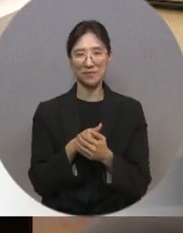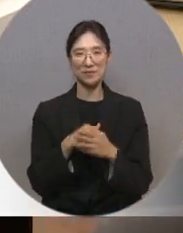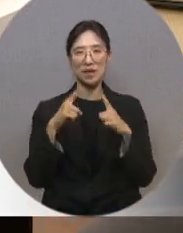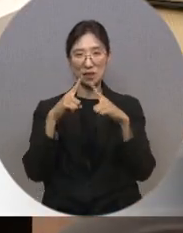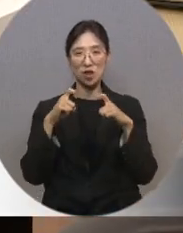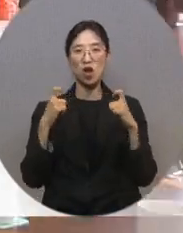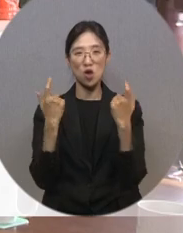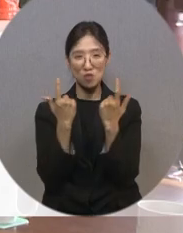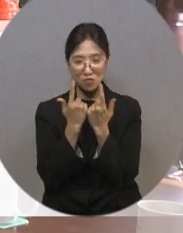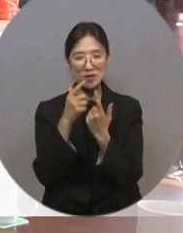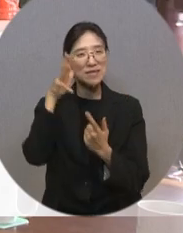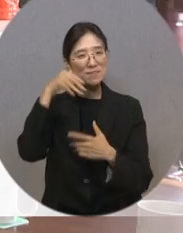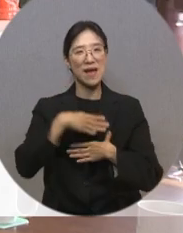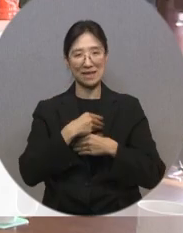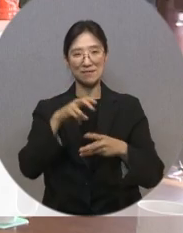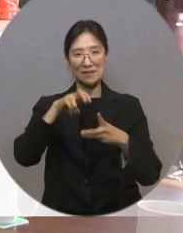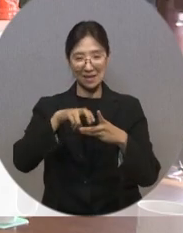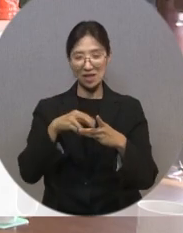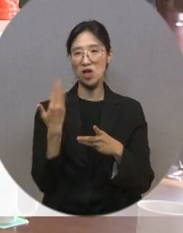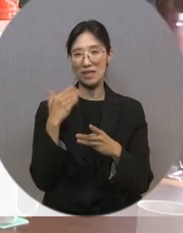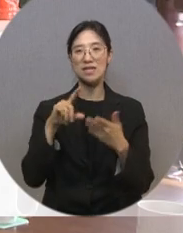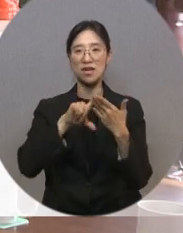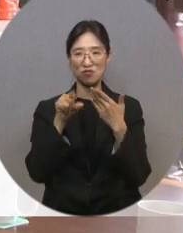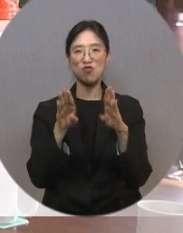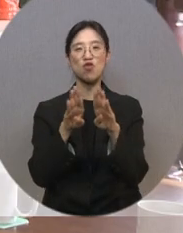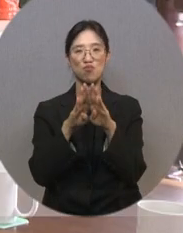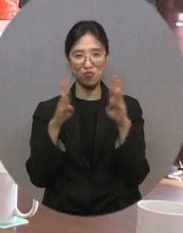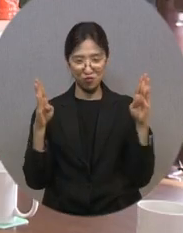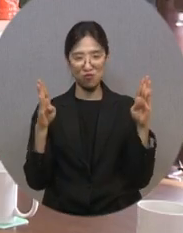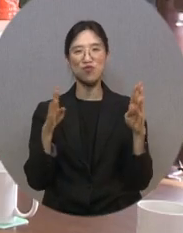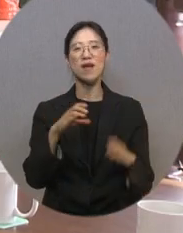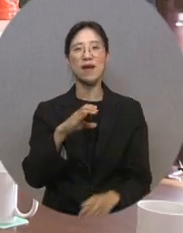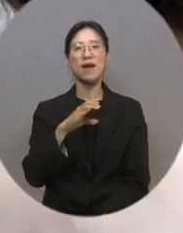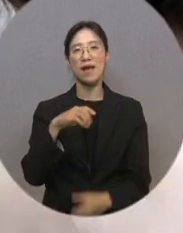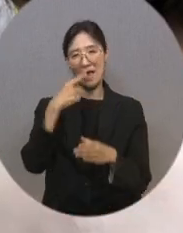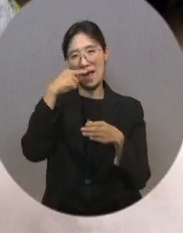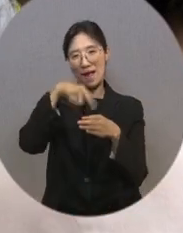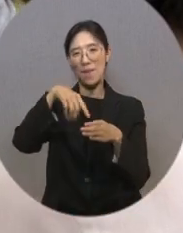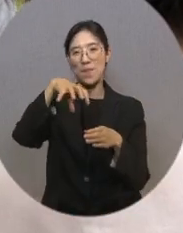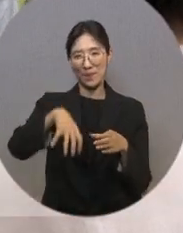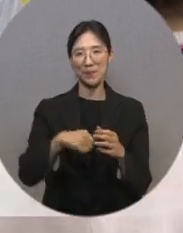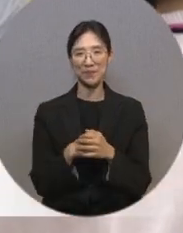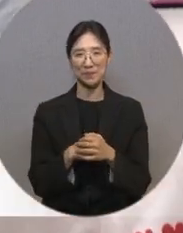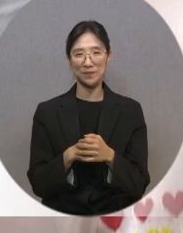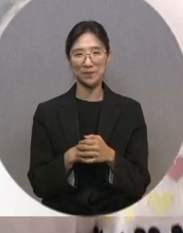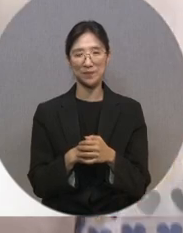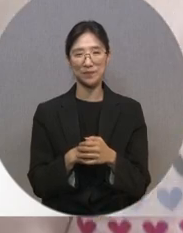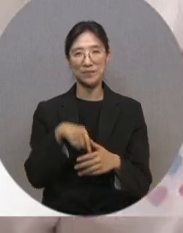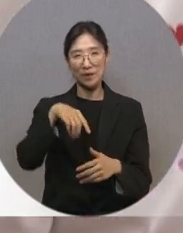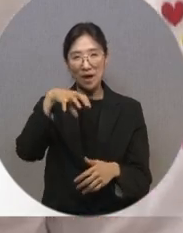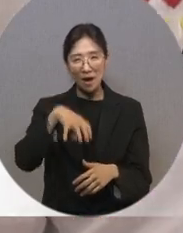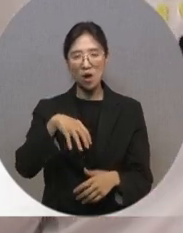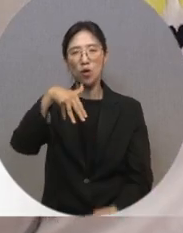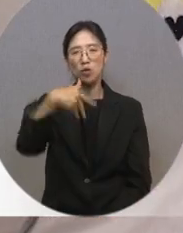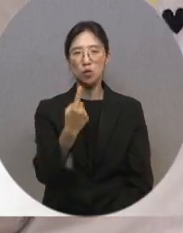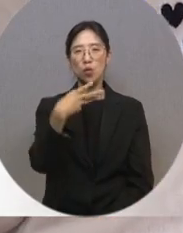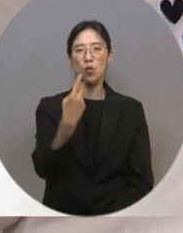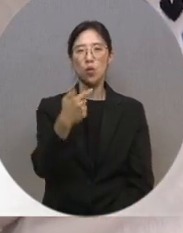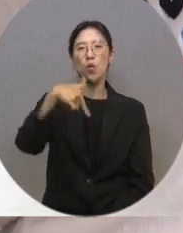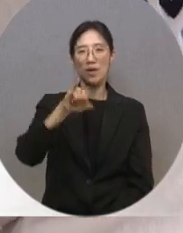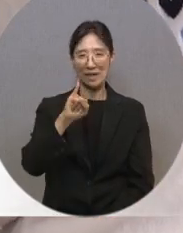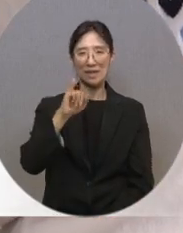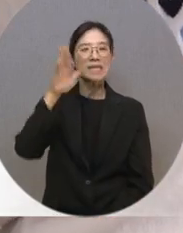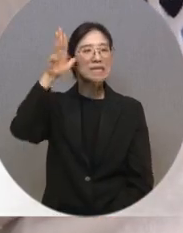치매 안심센터가 지난 9월 문을 연 기억품은 팜카페. 이곳에서는 초록이 치매를 가진